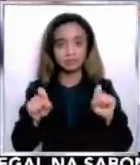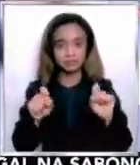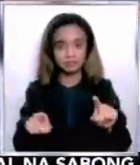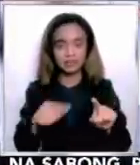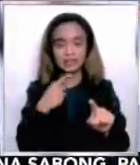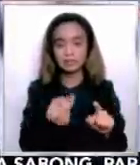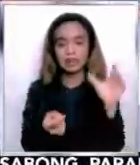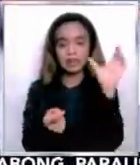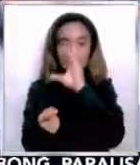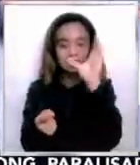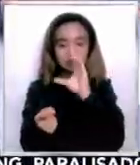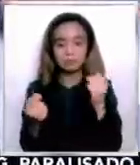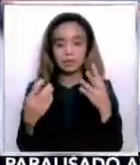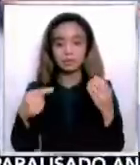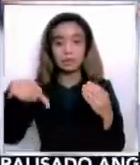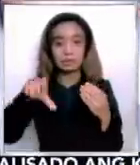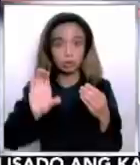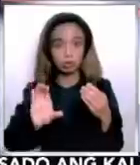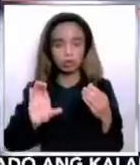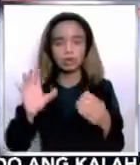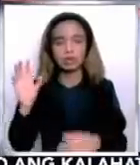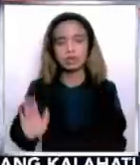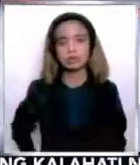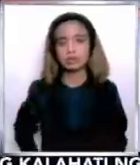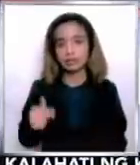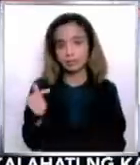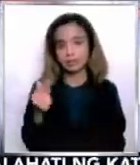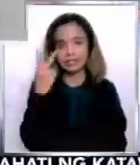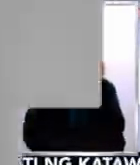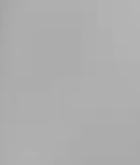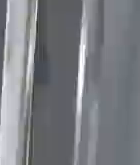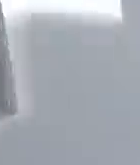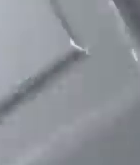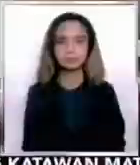City. Kilalanin sila sa Usapang Pets ni Katrina Son.